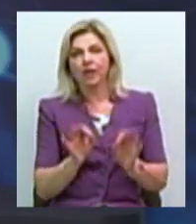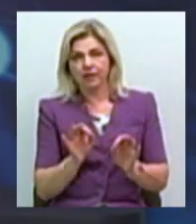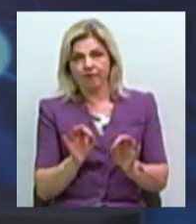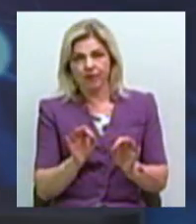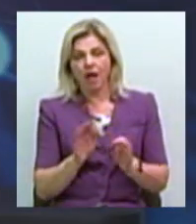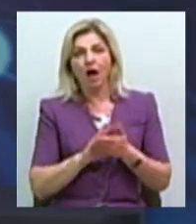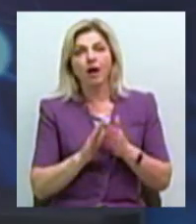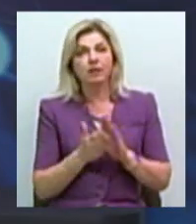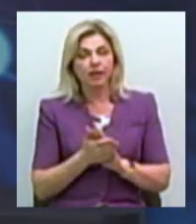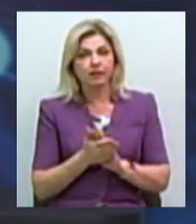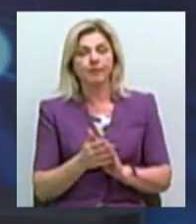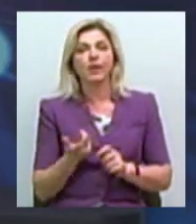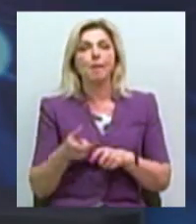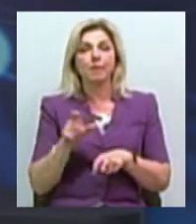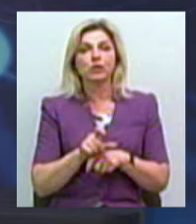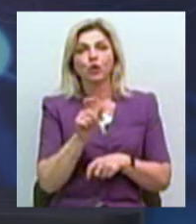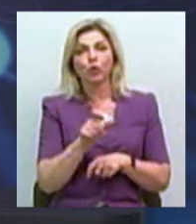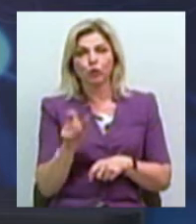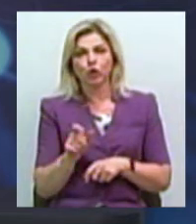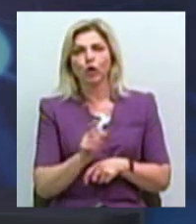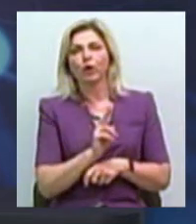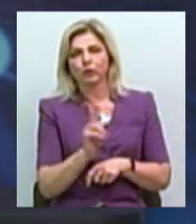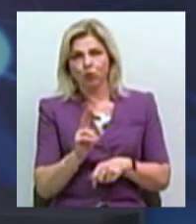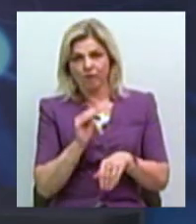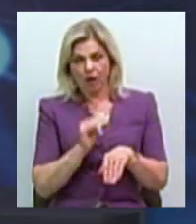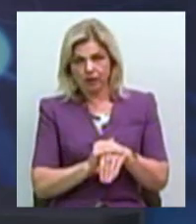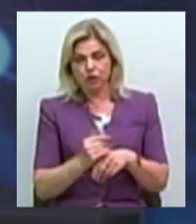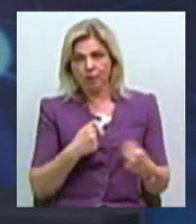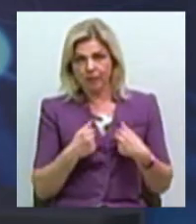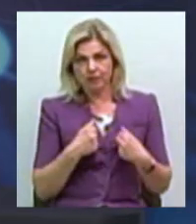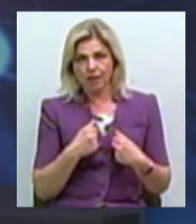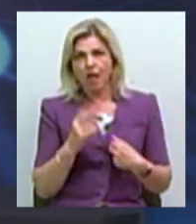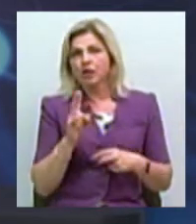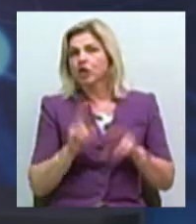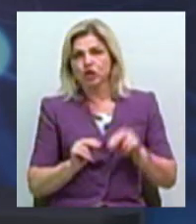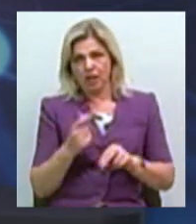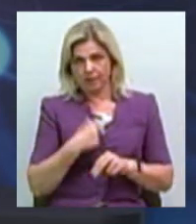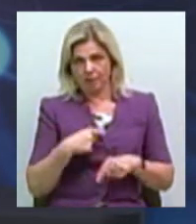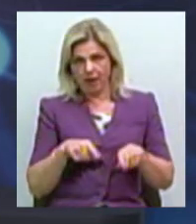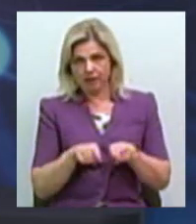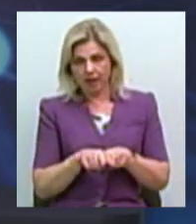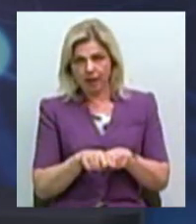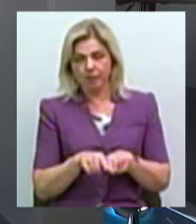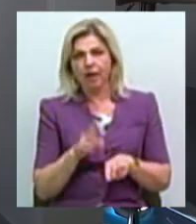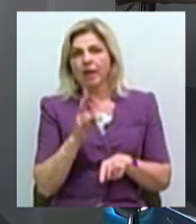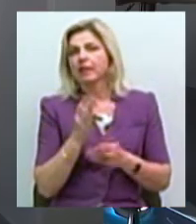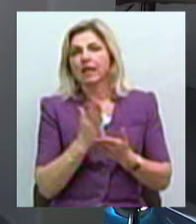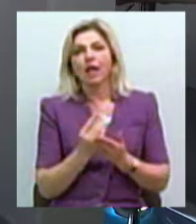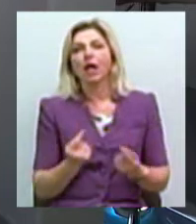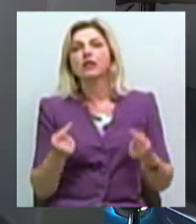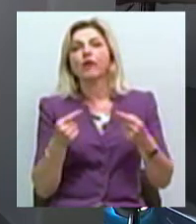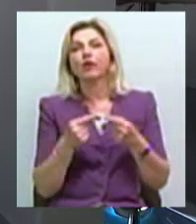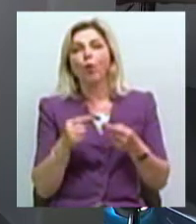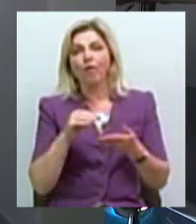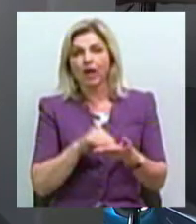що більшість осіб, які фактично постраждали від торгівлі людьми, вони не вважають себе такими особами і вони не є ідентифікованими, да, фактично.